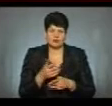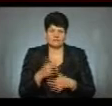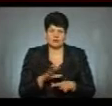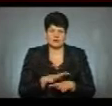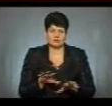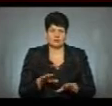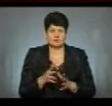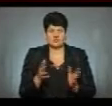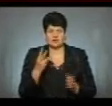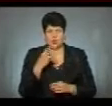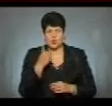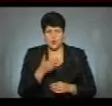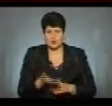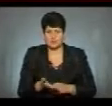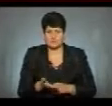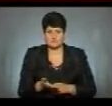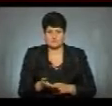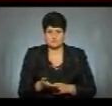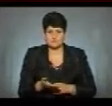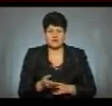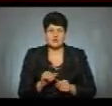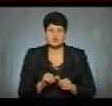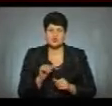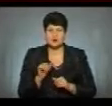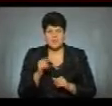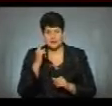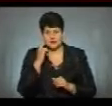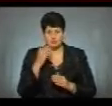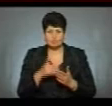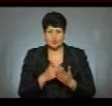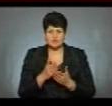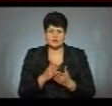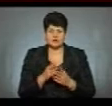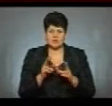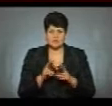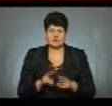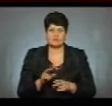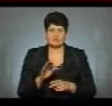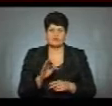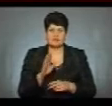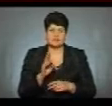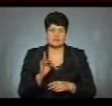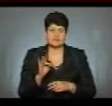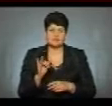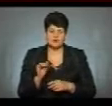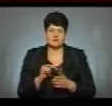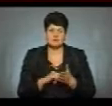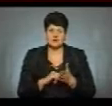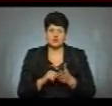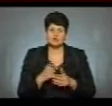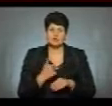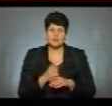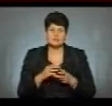більше 3 років. І, зокрема, на думку політичного аналітика Валентина Красноперова, він підкреслив, що головний